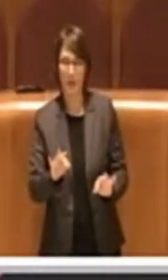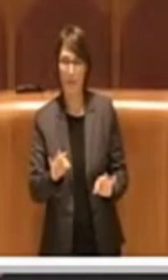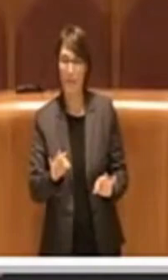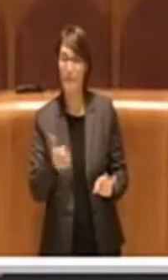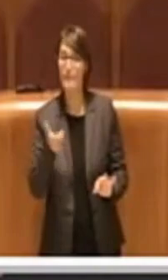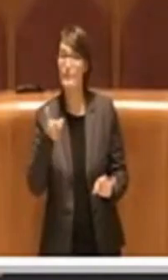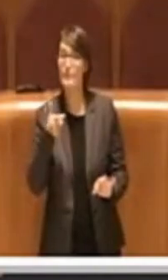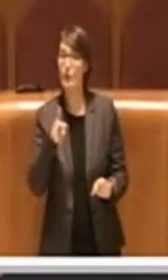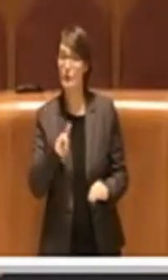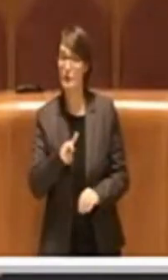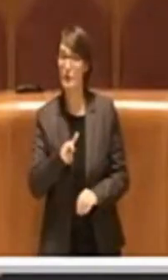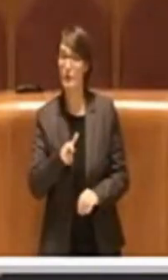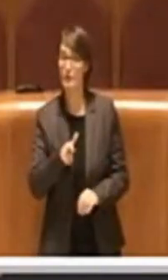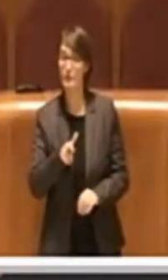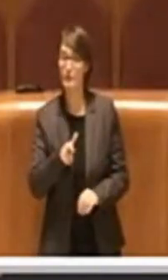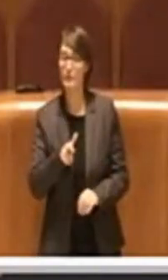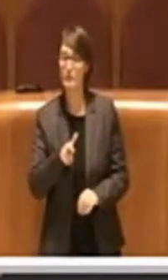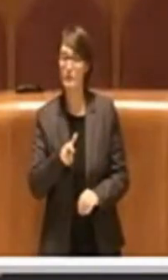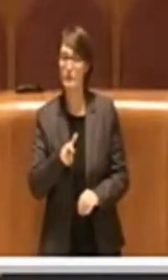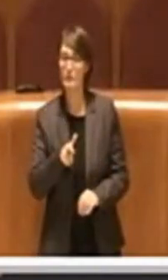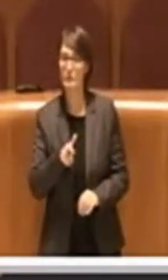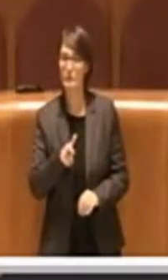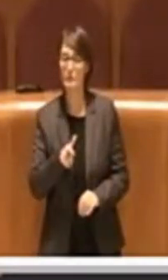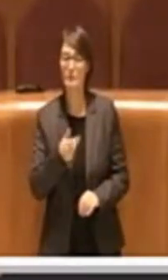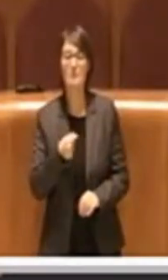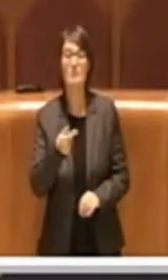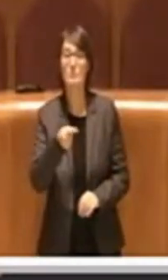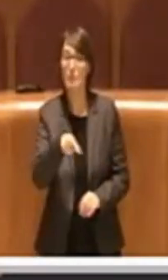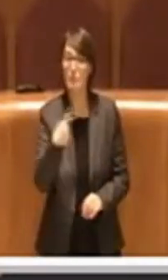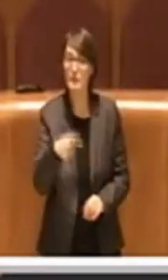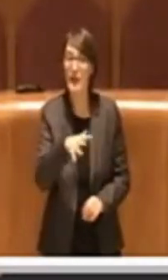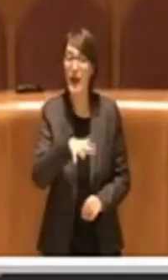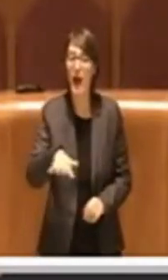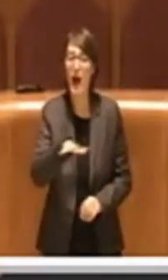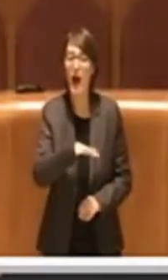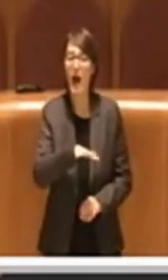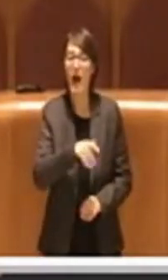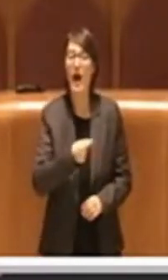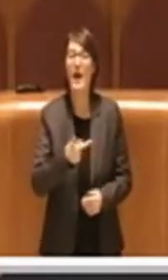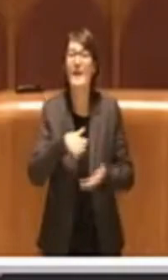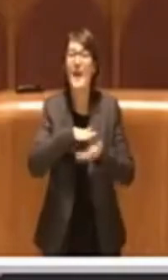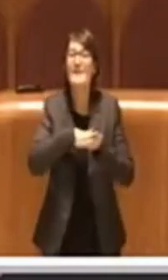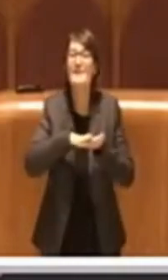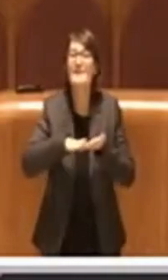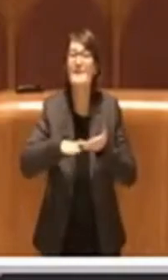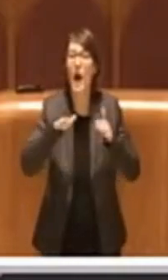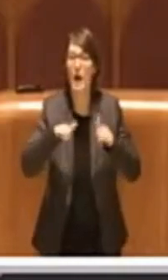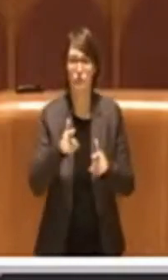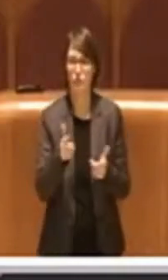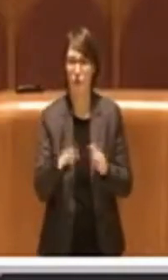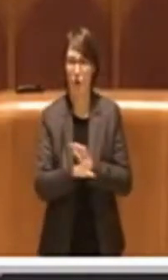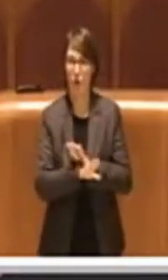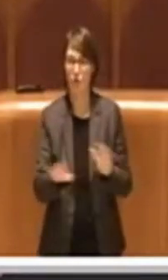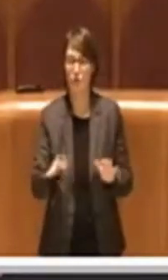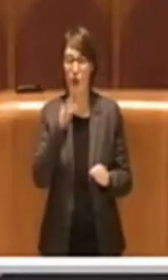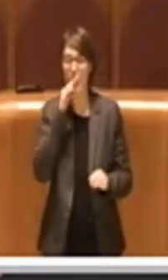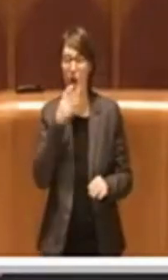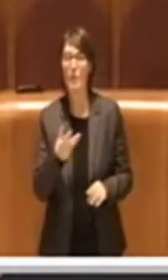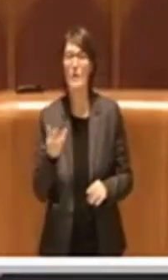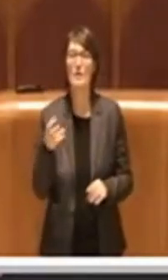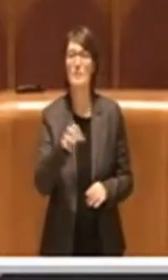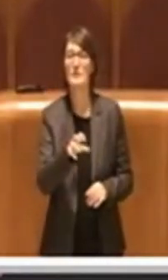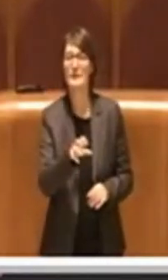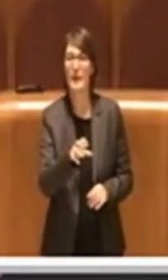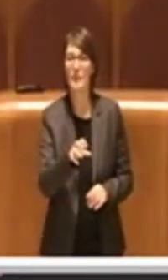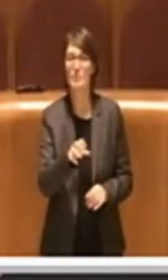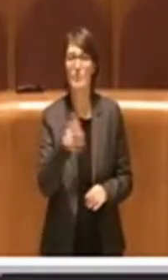non sono, non è un'area consacrata. Quindi non può essere messo un simbolo